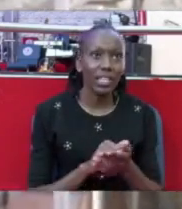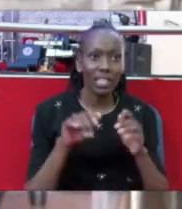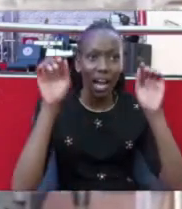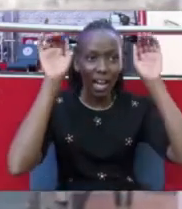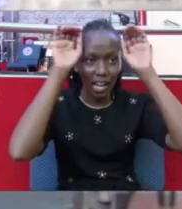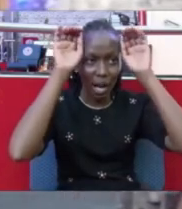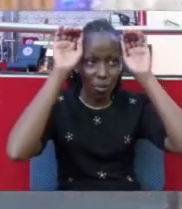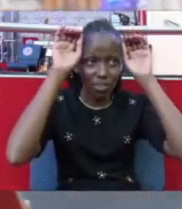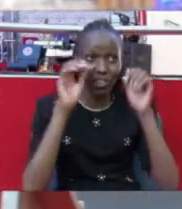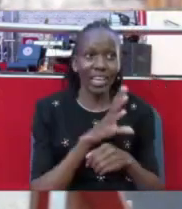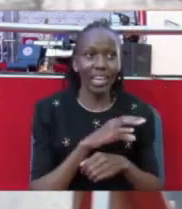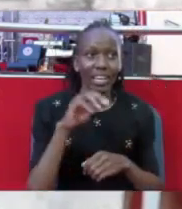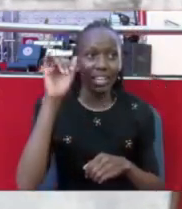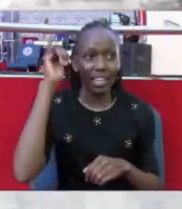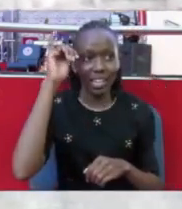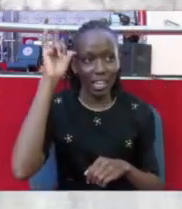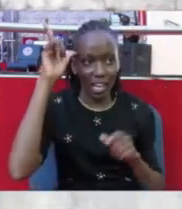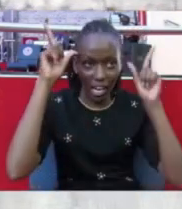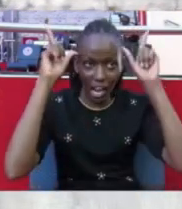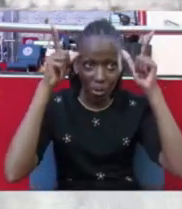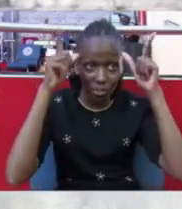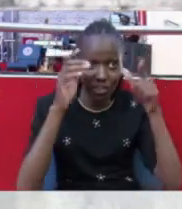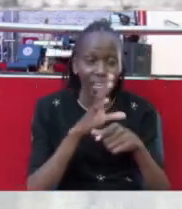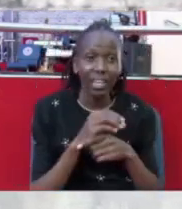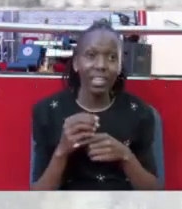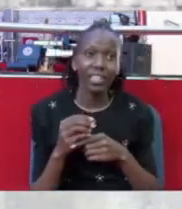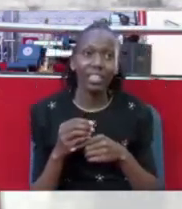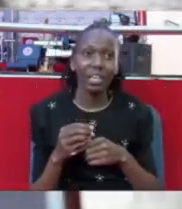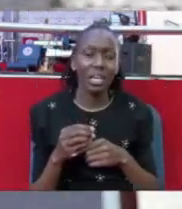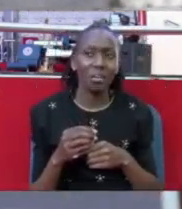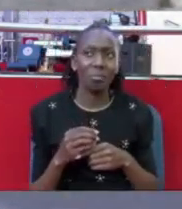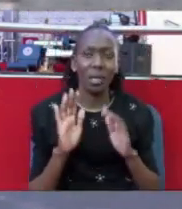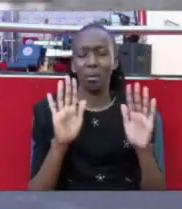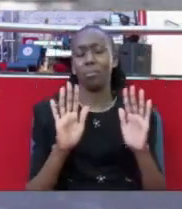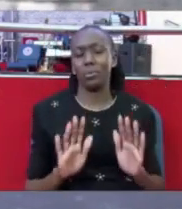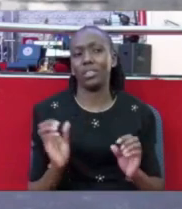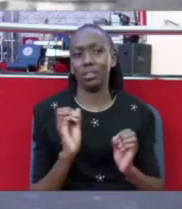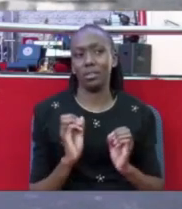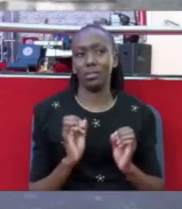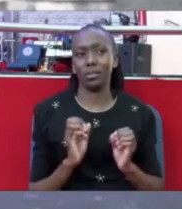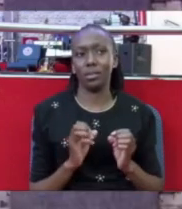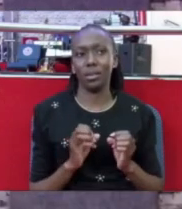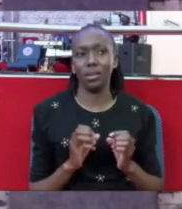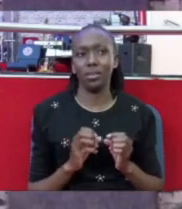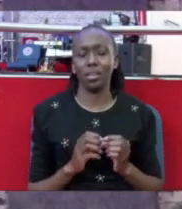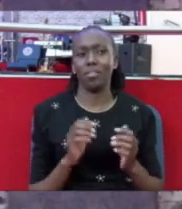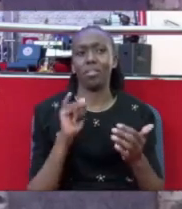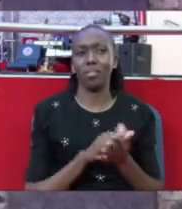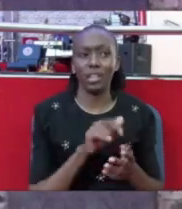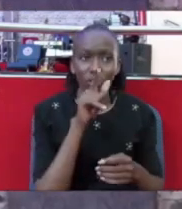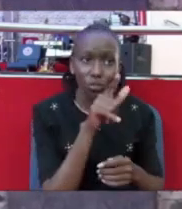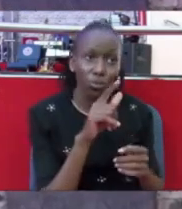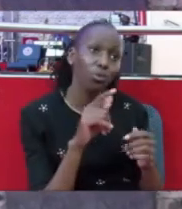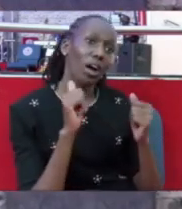mbuzi hazina haja. That with Jesus, I need nothing else. Kwamba ukiwa na Yesu hauhitaji chochote. But the devil